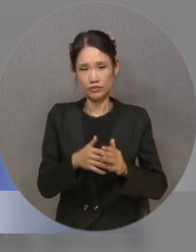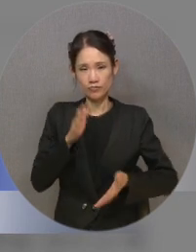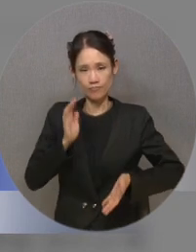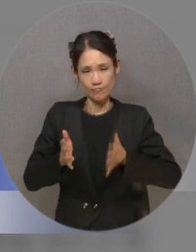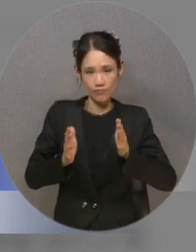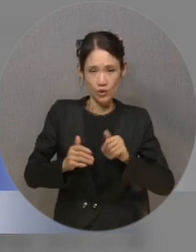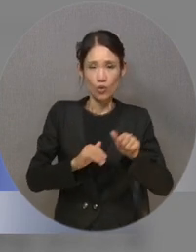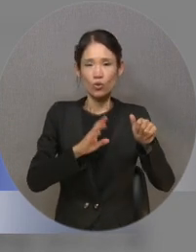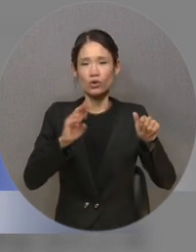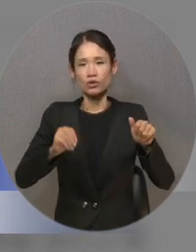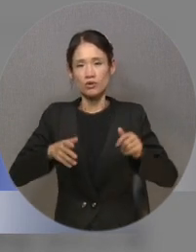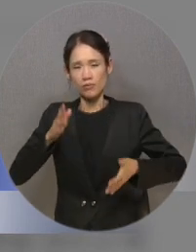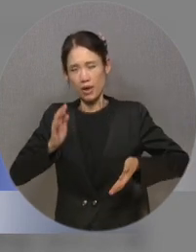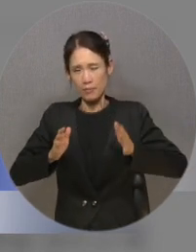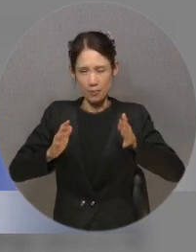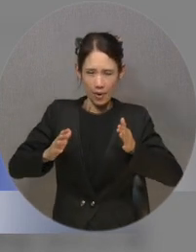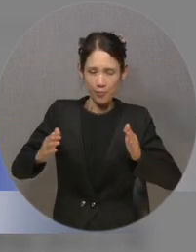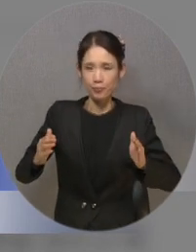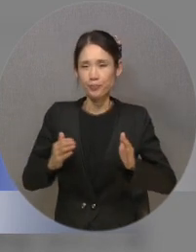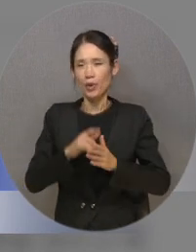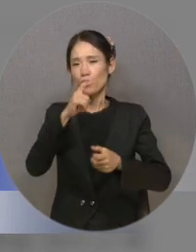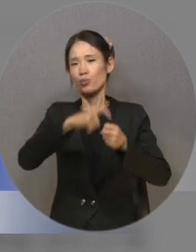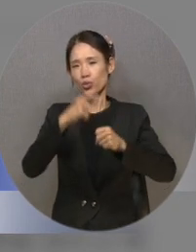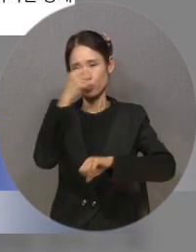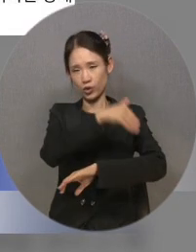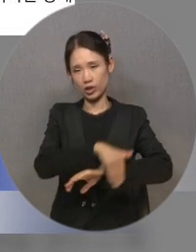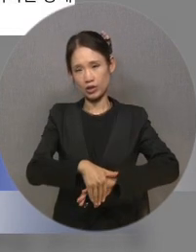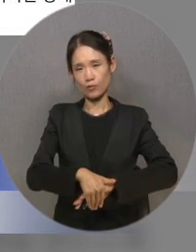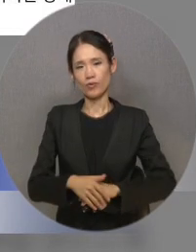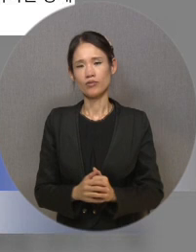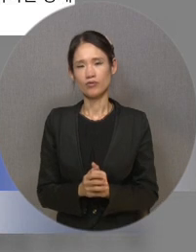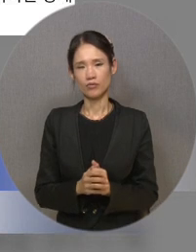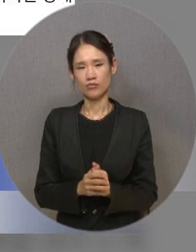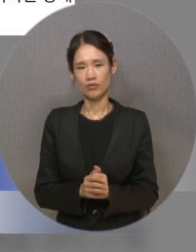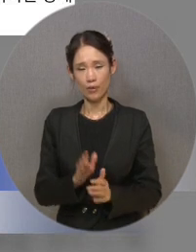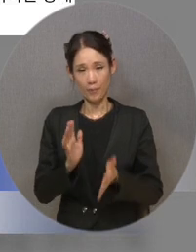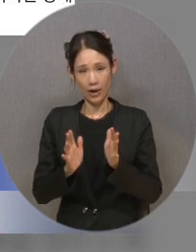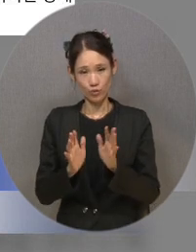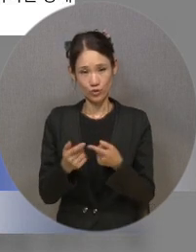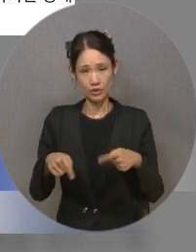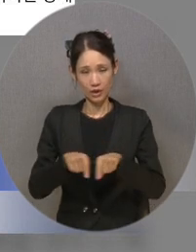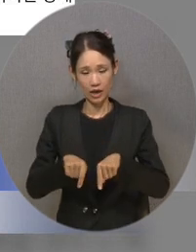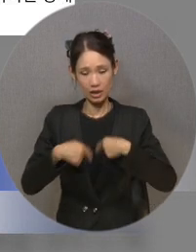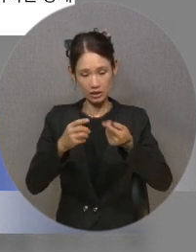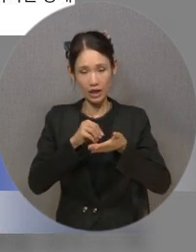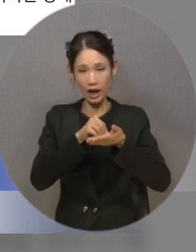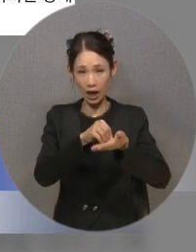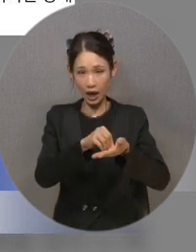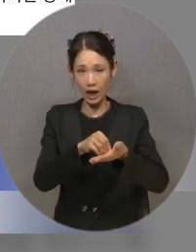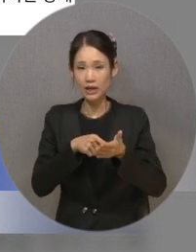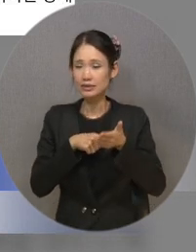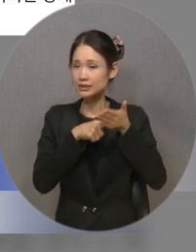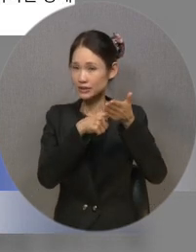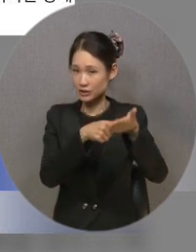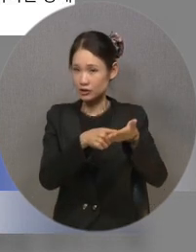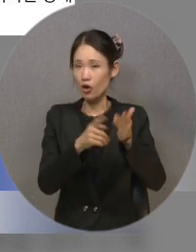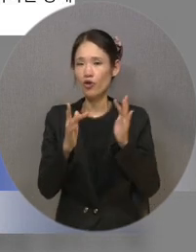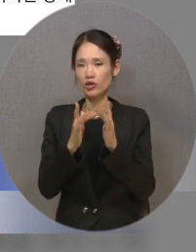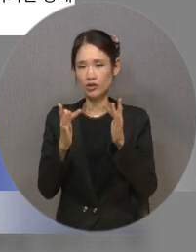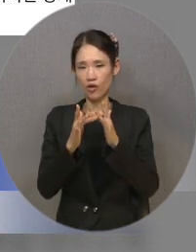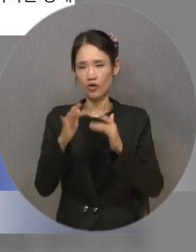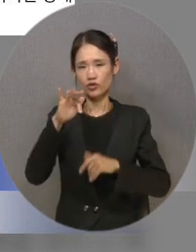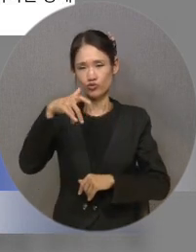5km 코스 완주를 목표로 기획됐습니다 한편 마라톤 참가 신청은 인터넷에서 슈퍼 블루